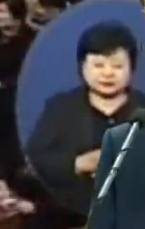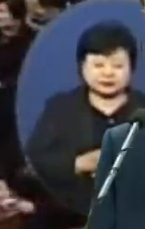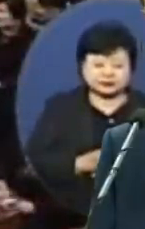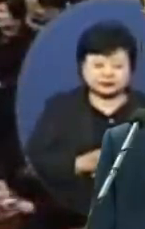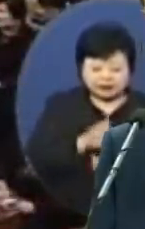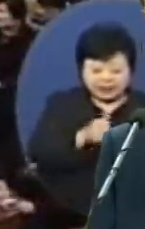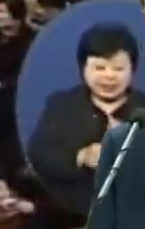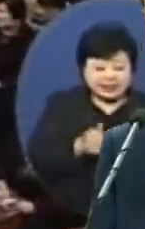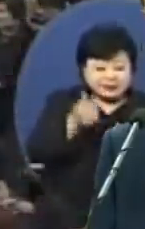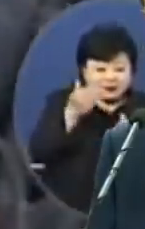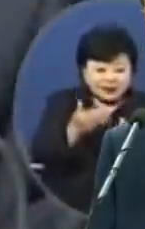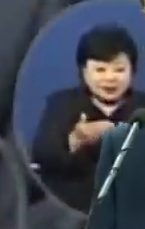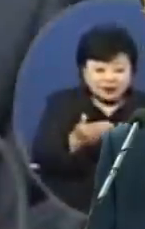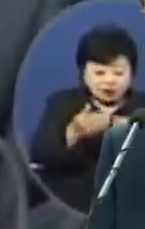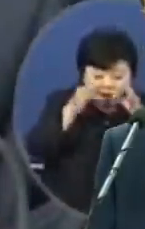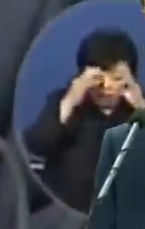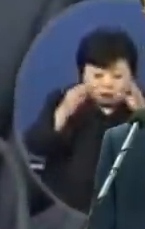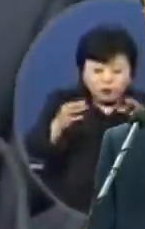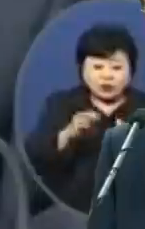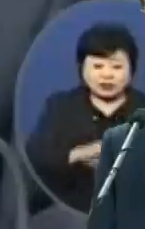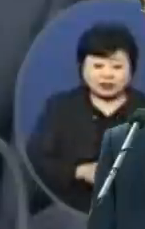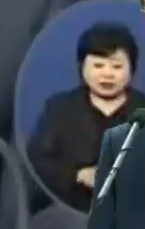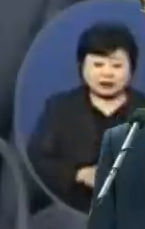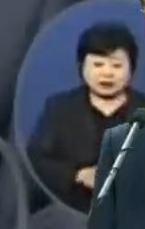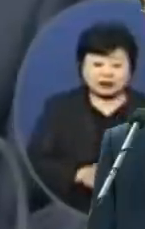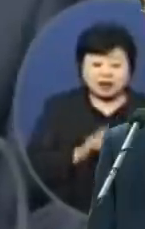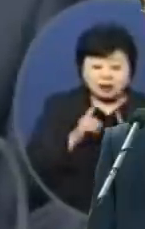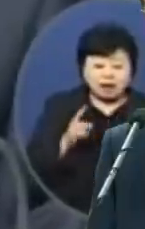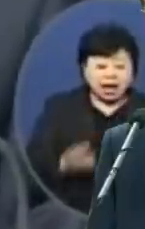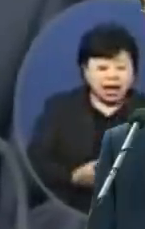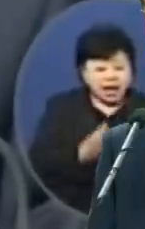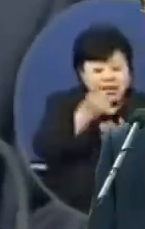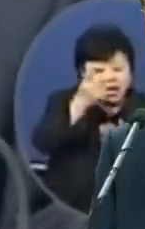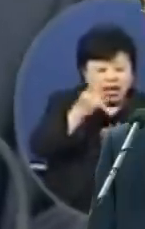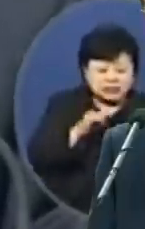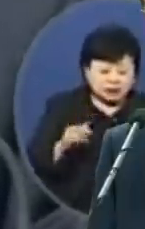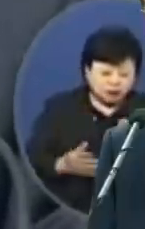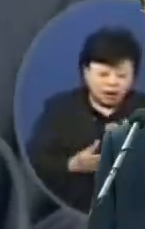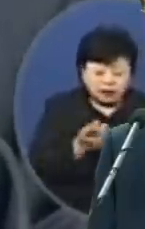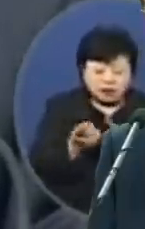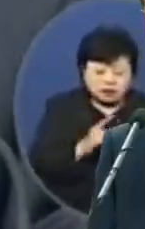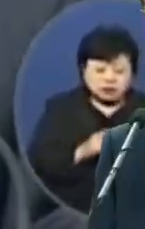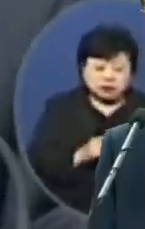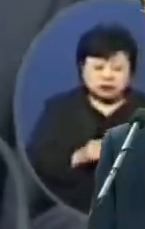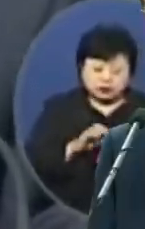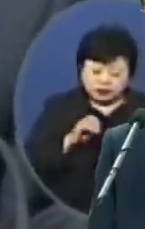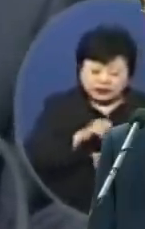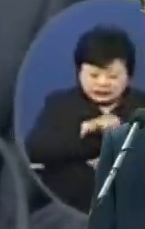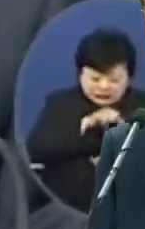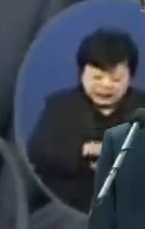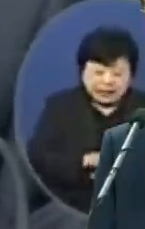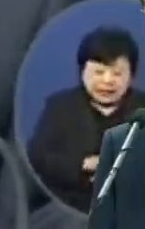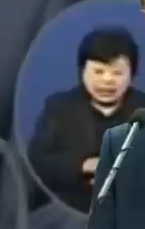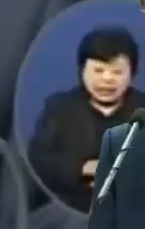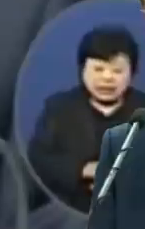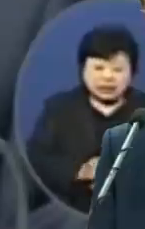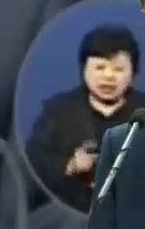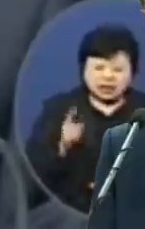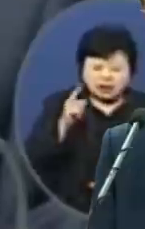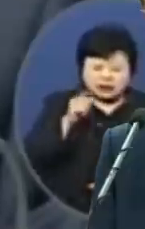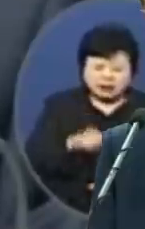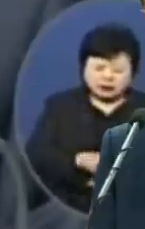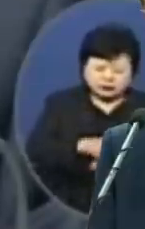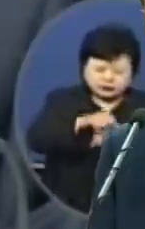그런데 하나님이 보니 족속도 하나요 말도 하나로 서로 대화가 잘 되니까 탑이 자꾸 올라간단